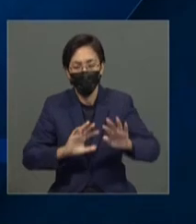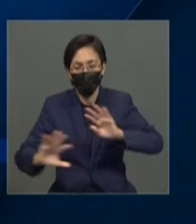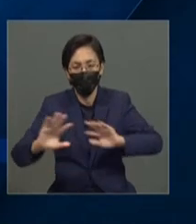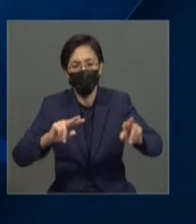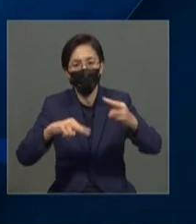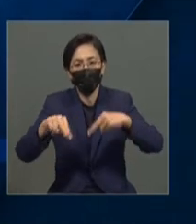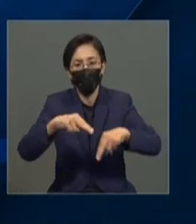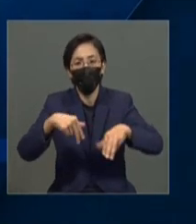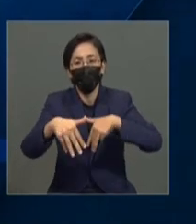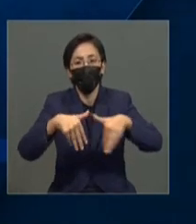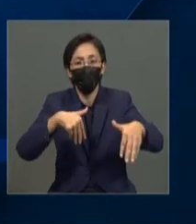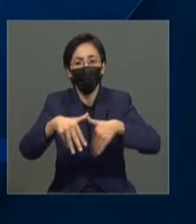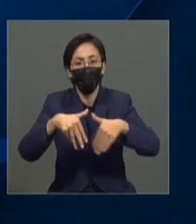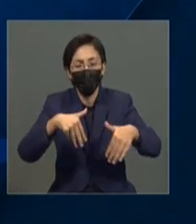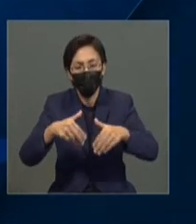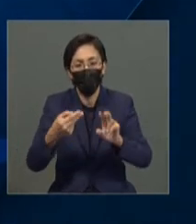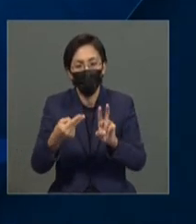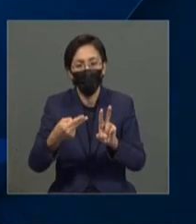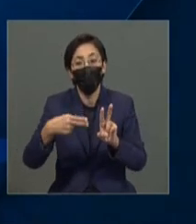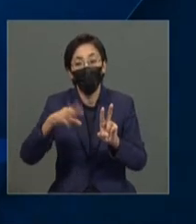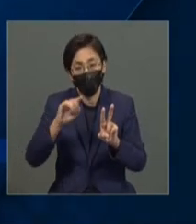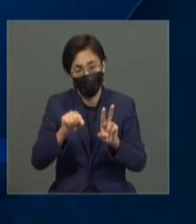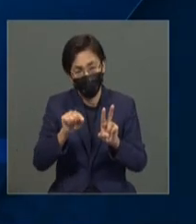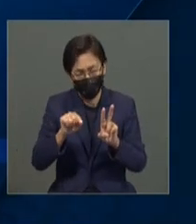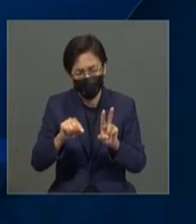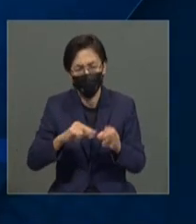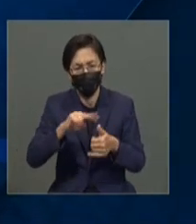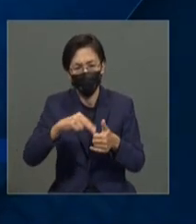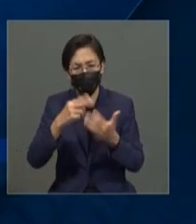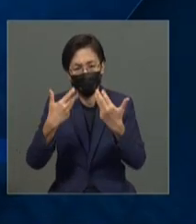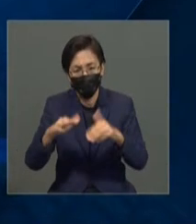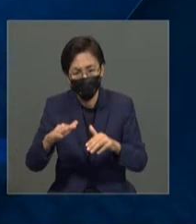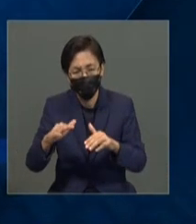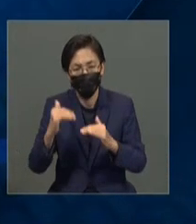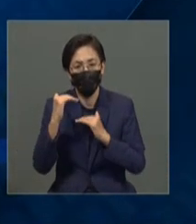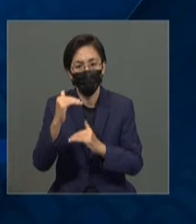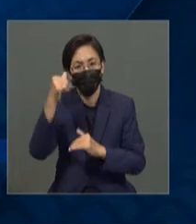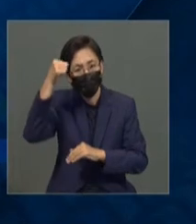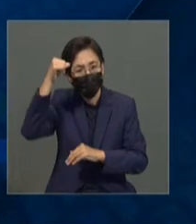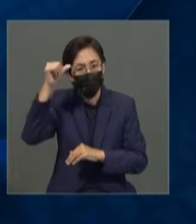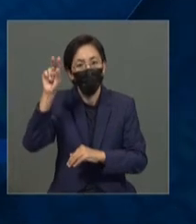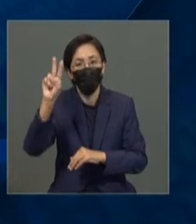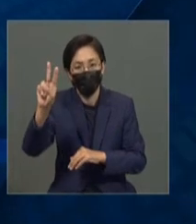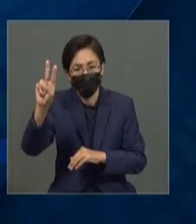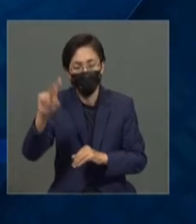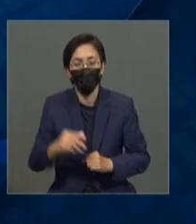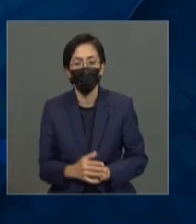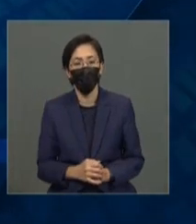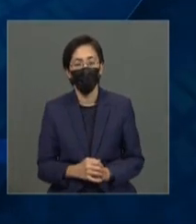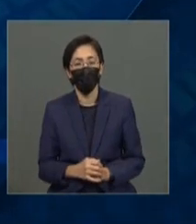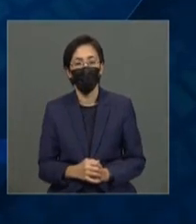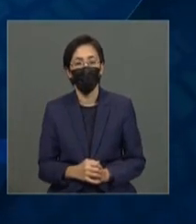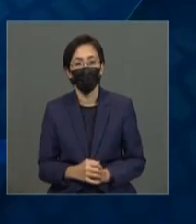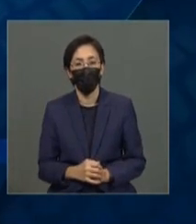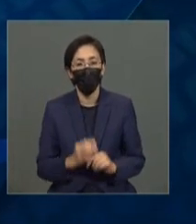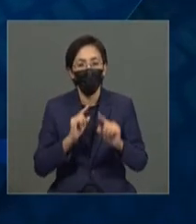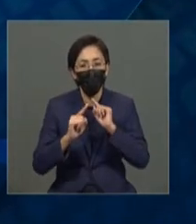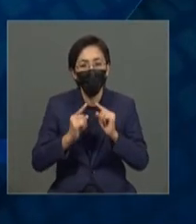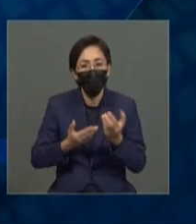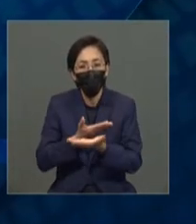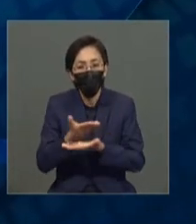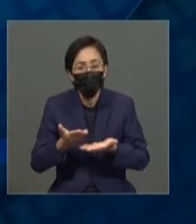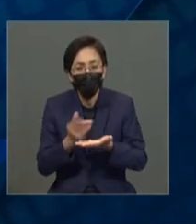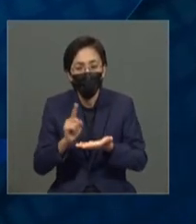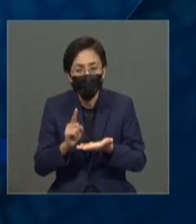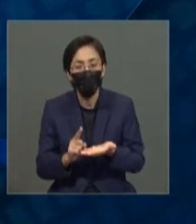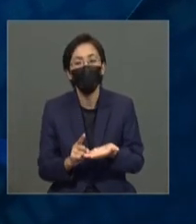รวจคัดกรองเชิงรุก 20,000 กว่ารายนี้นะคะให้แล้วเสร็จภายใน2วันค่ะและมีการพูดคุยกันถึงเรื่องการ